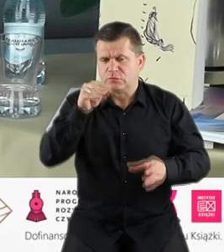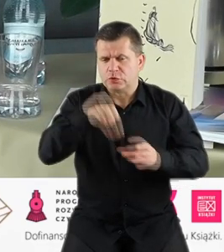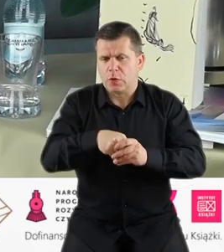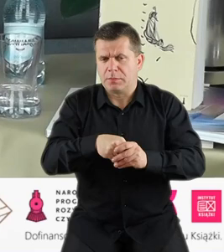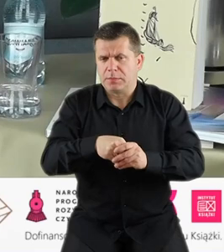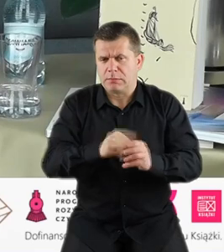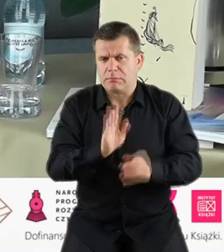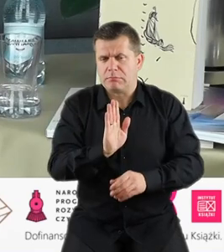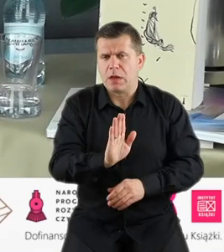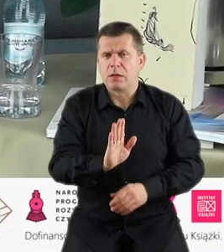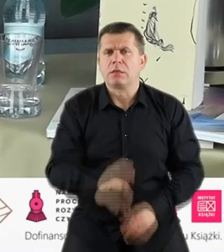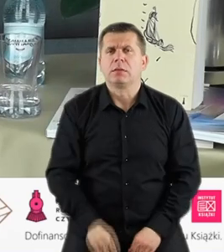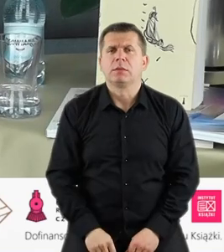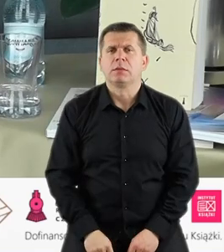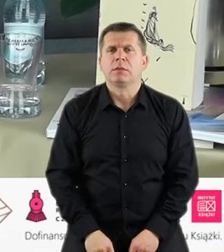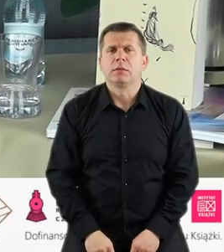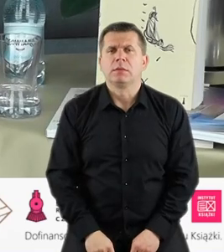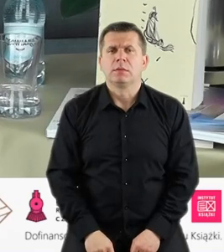sobie